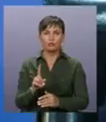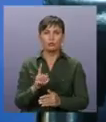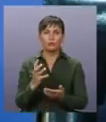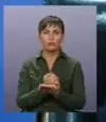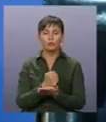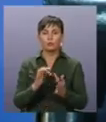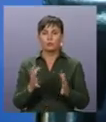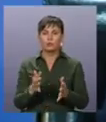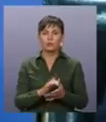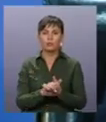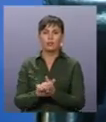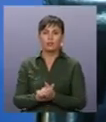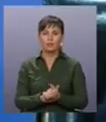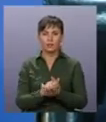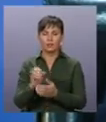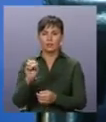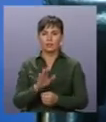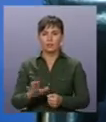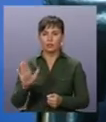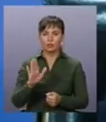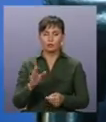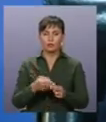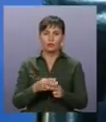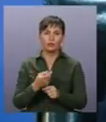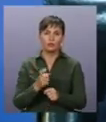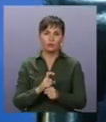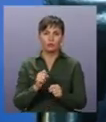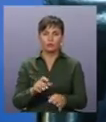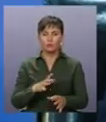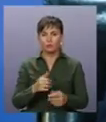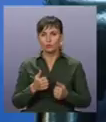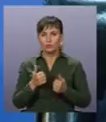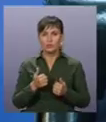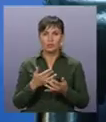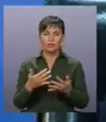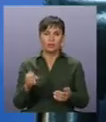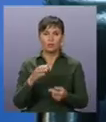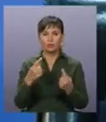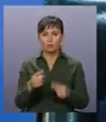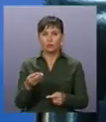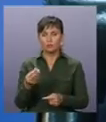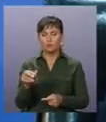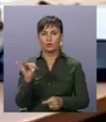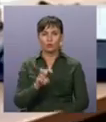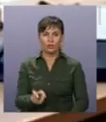То есть это не обязательно движение ослабления тенге к евро. Это может быть усиление евро к другим валютам, в том числе к